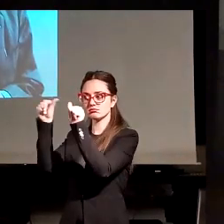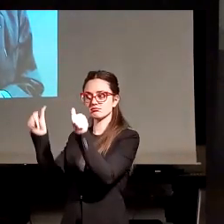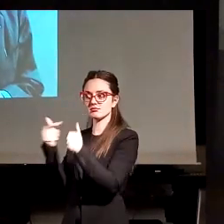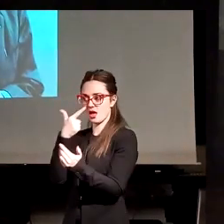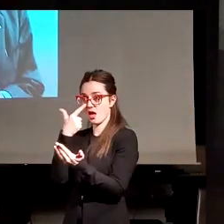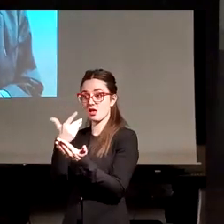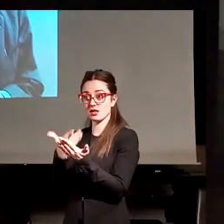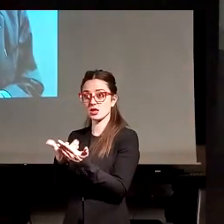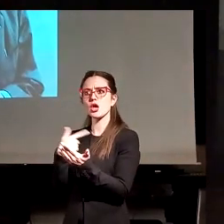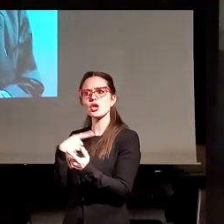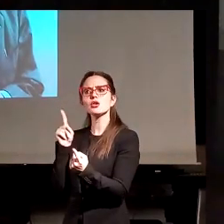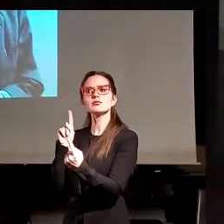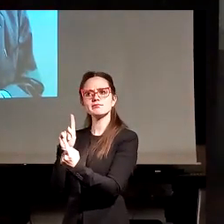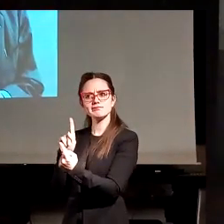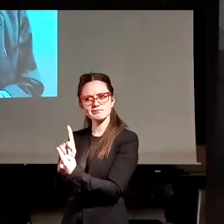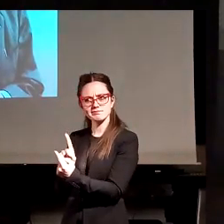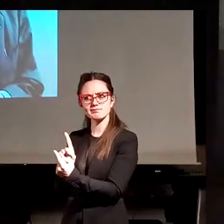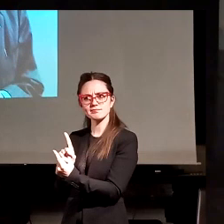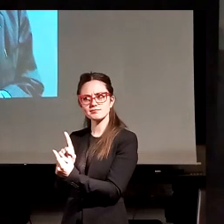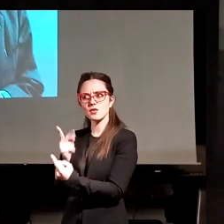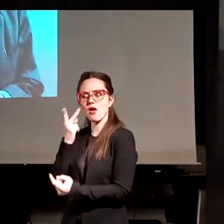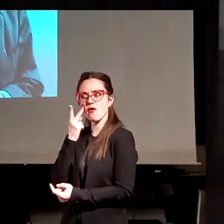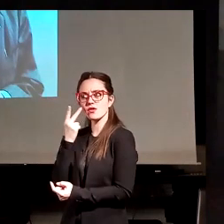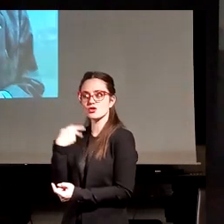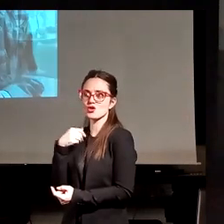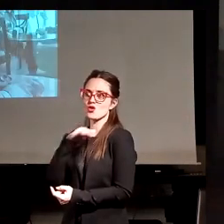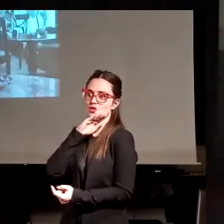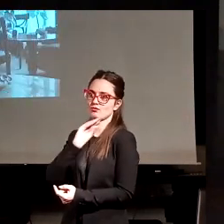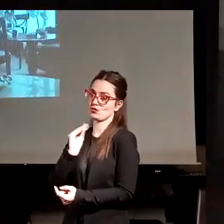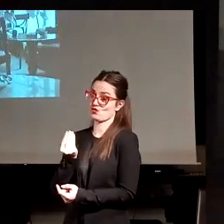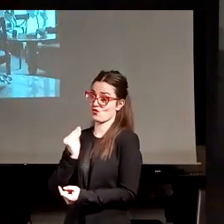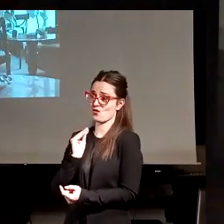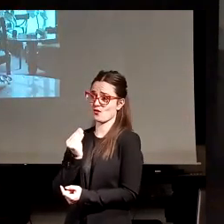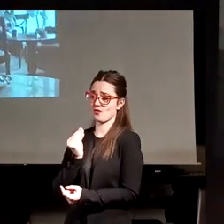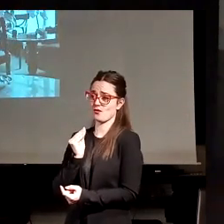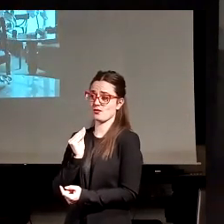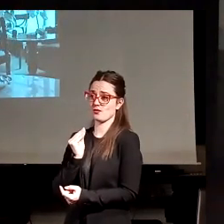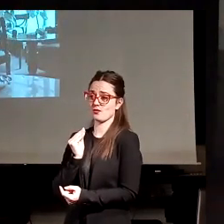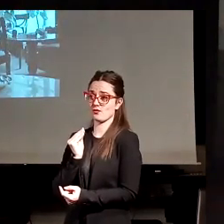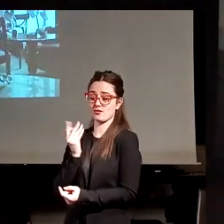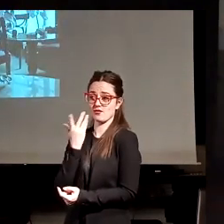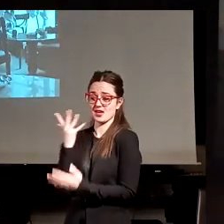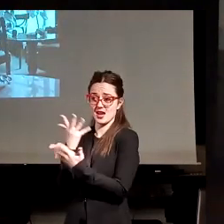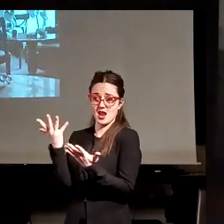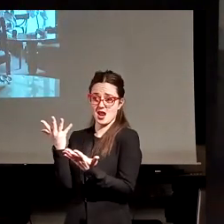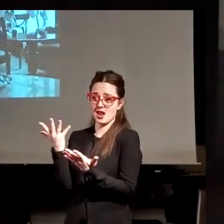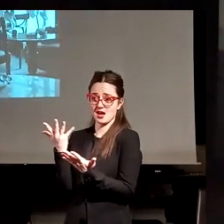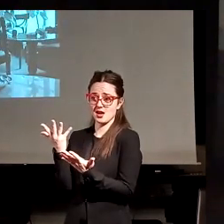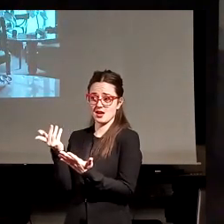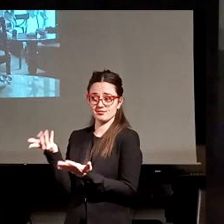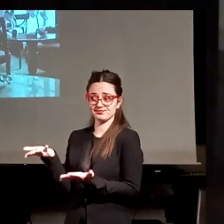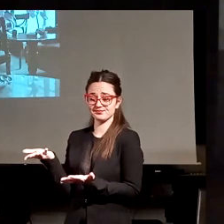incontrato proprio come un ragazzino che ma ricordo che